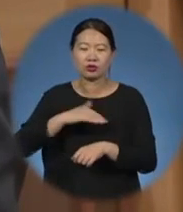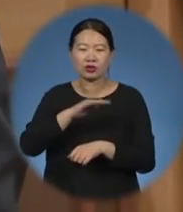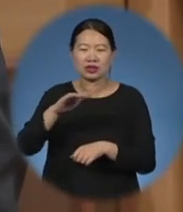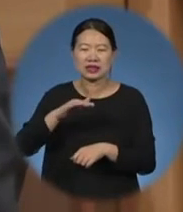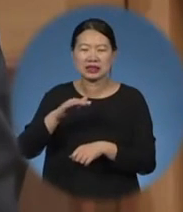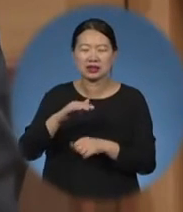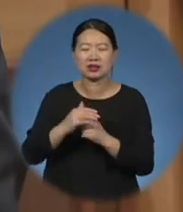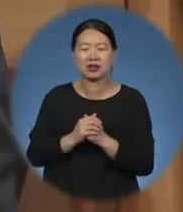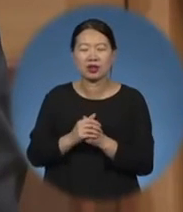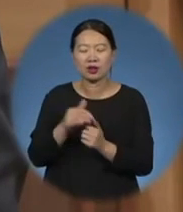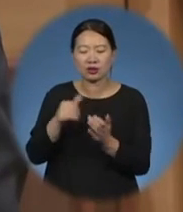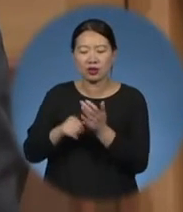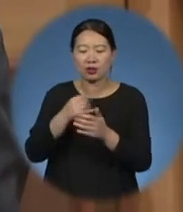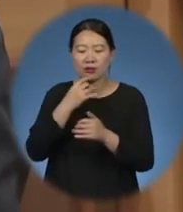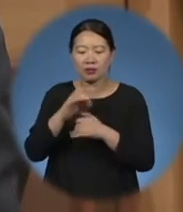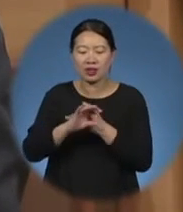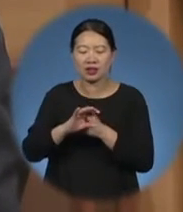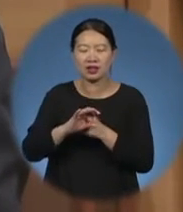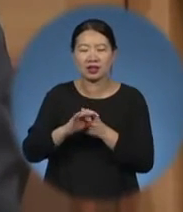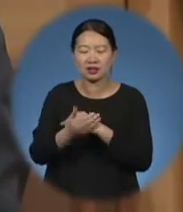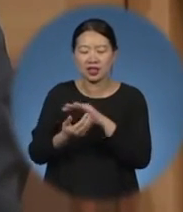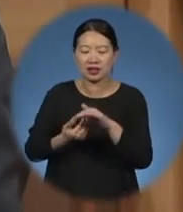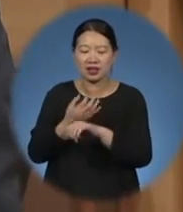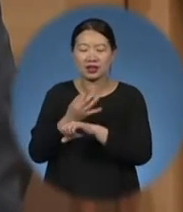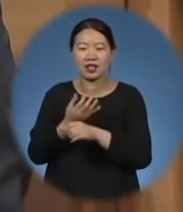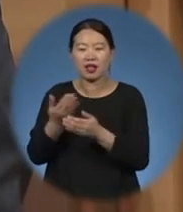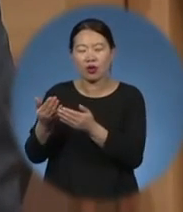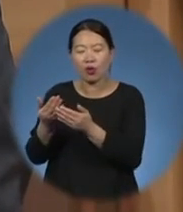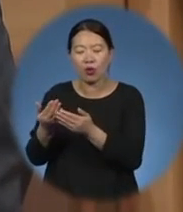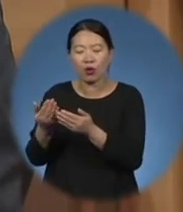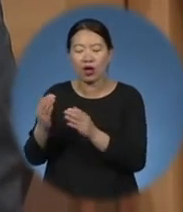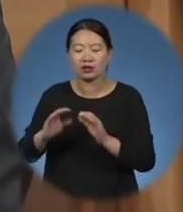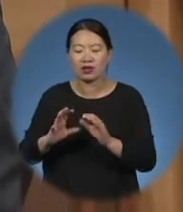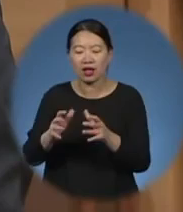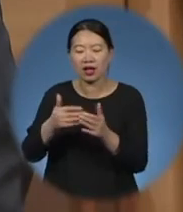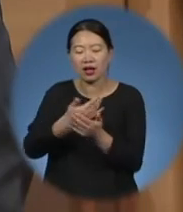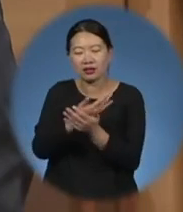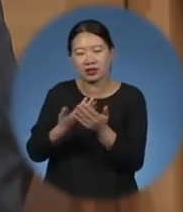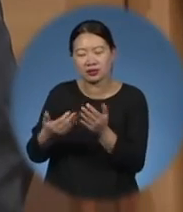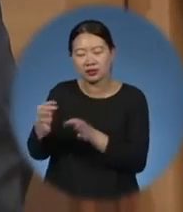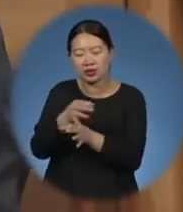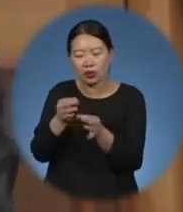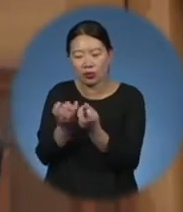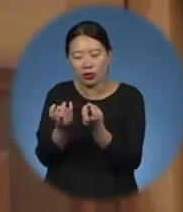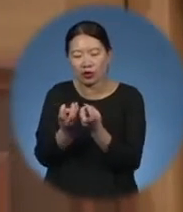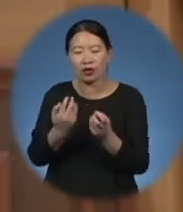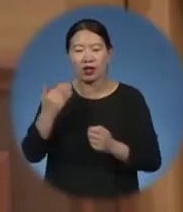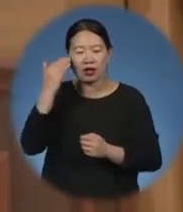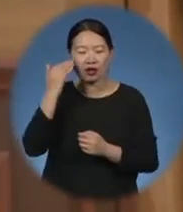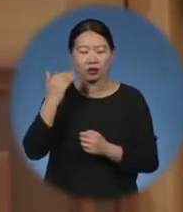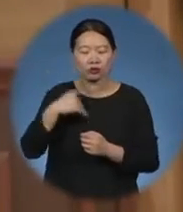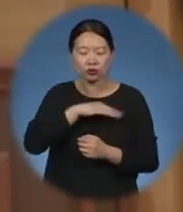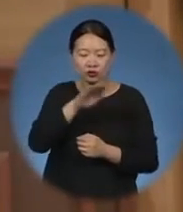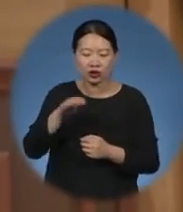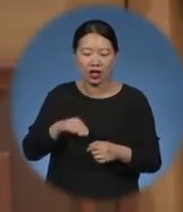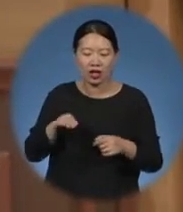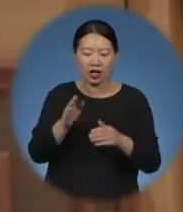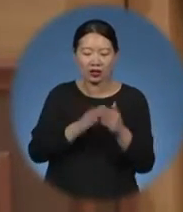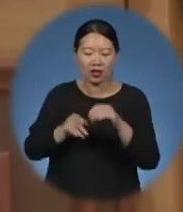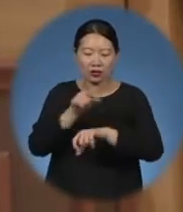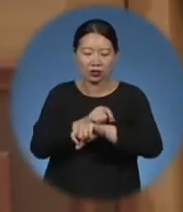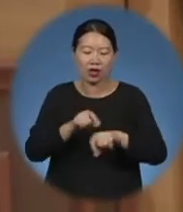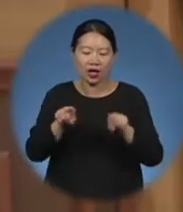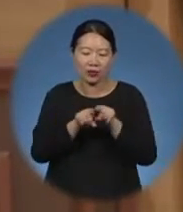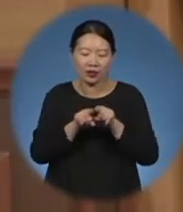집행기관이기 때문에 물건만 사주면 돼가 아니고 우리나라가 지금 어떻게 흘러가고 있고 거기에 우리는 같이 또 발 맞춰서 우리가 해줘야 될 부분들이